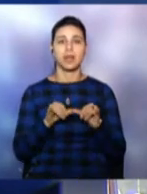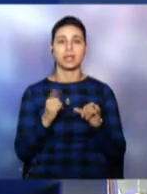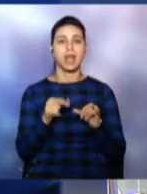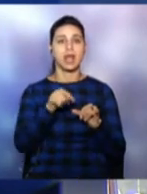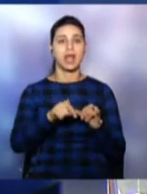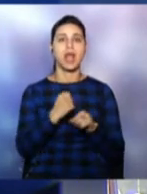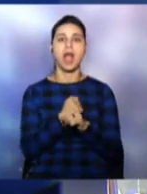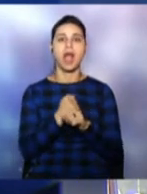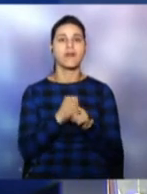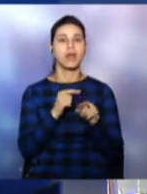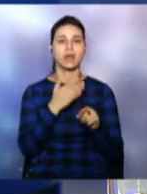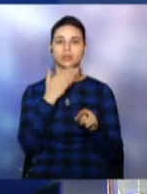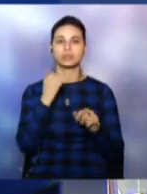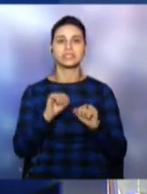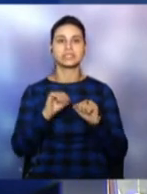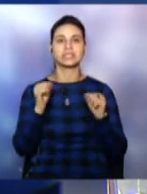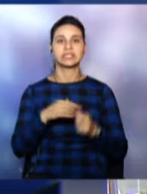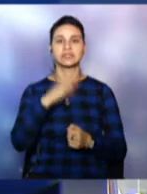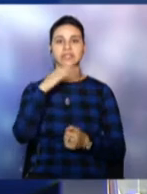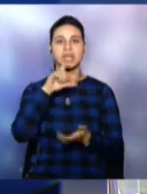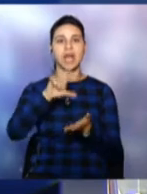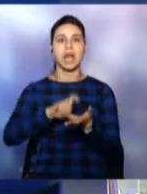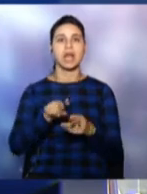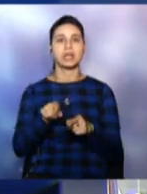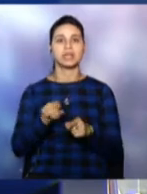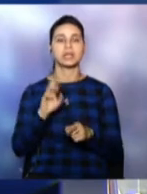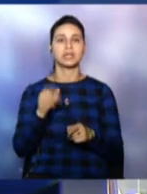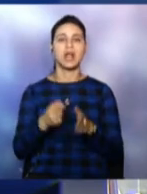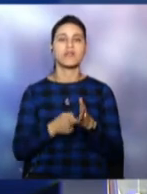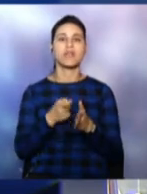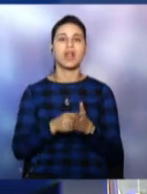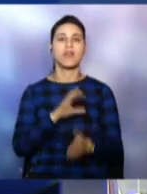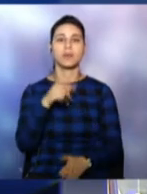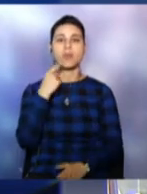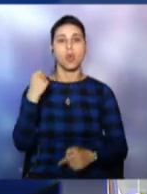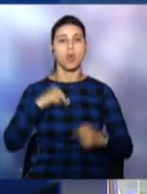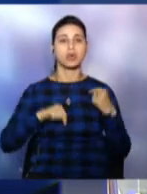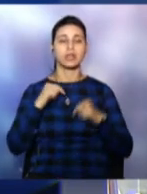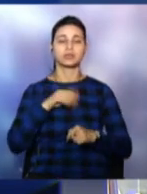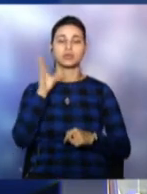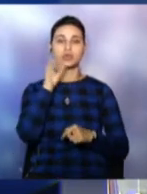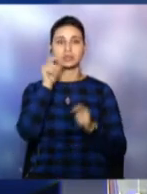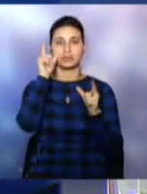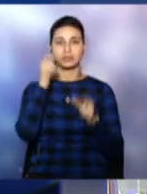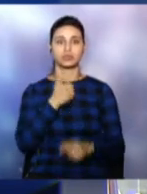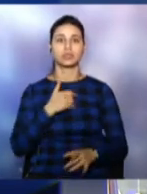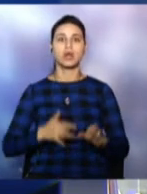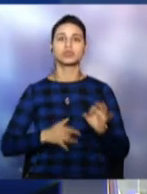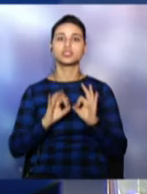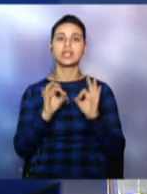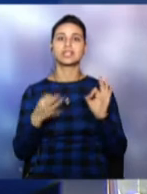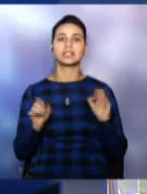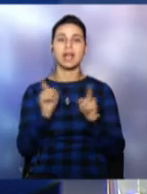ყავა, არის წყალი, ცივი წყალი თქვენ წარმოიდგინეთ და კვლევების მიხედვით ორგანიზმის გამოფხიზლებაში, მაგალითად კუჭნაწლავის